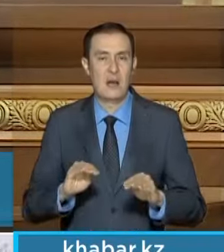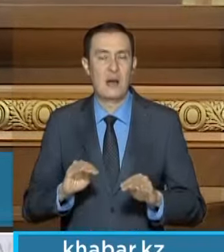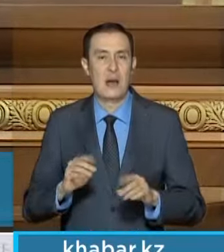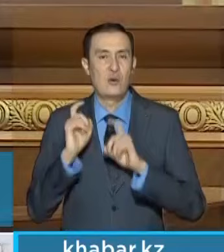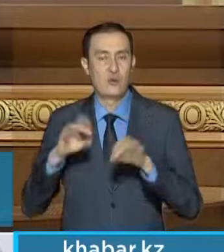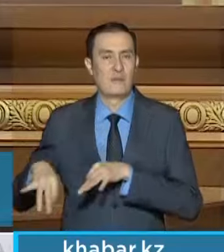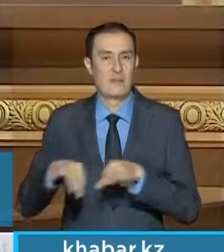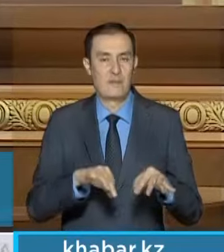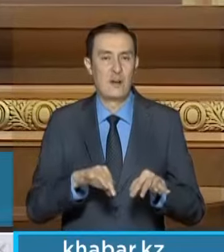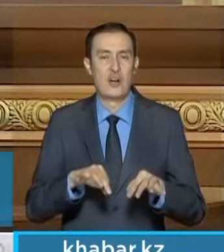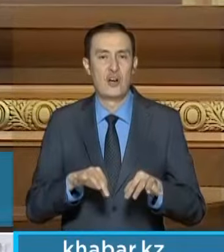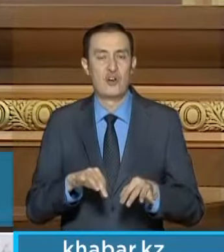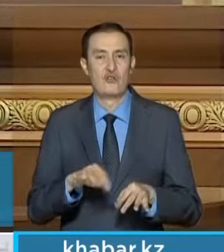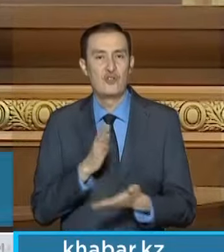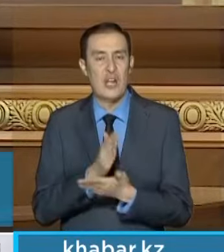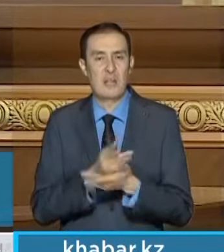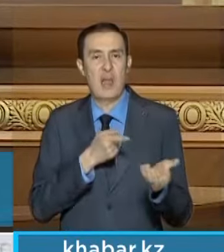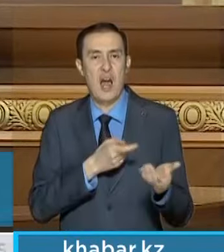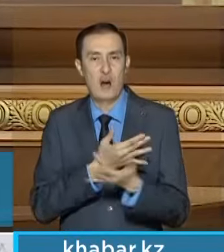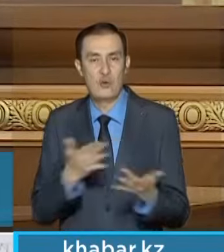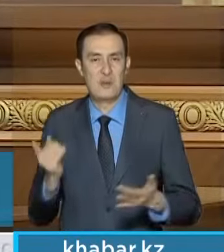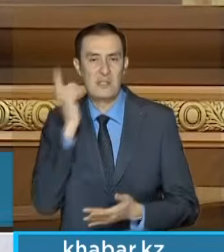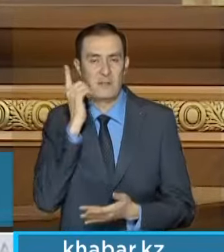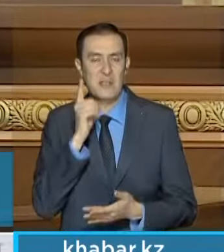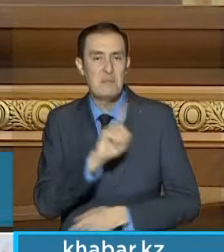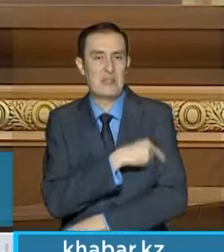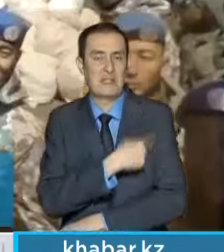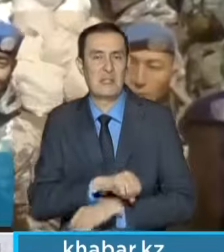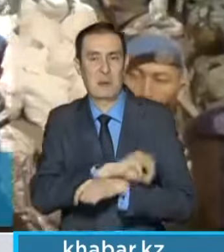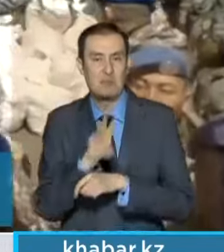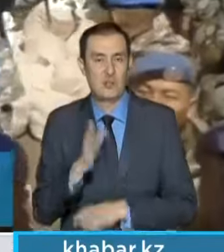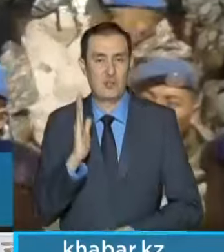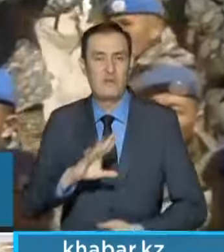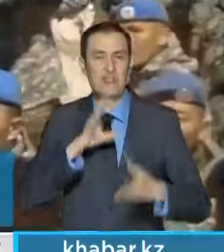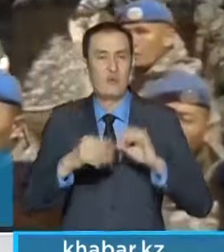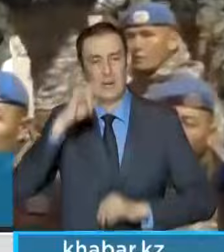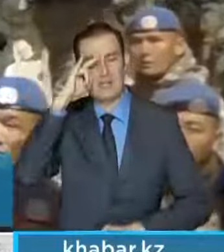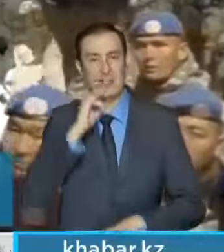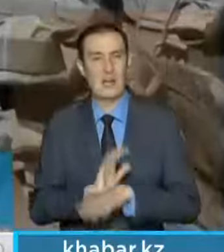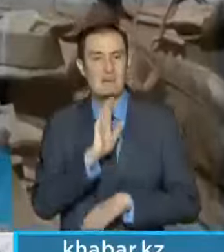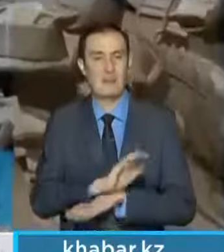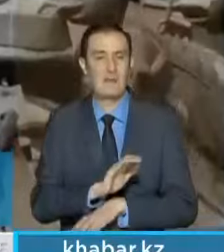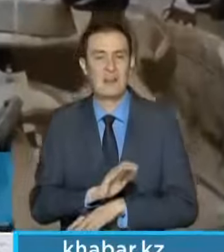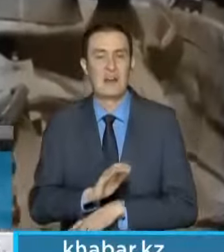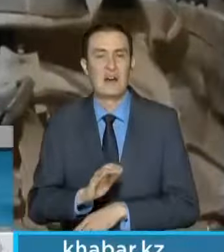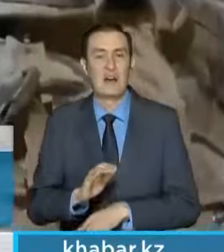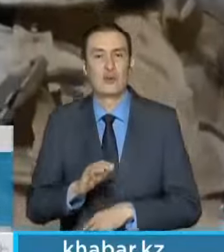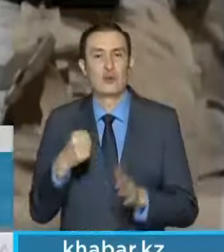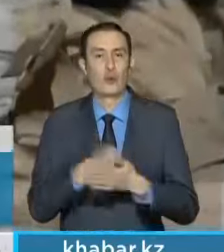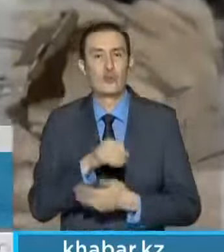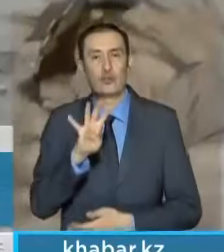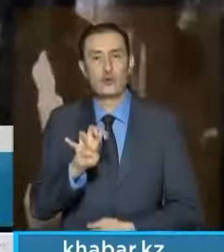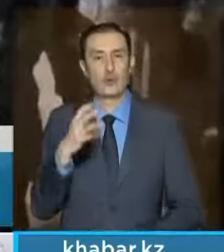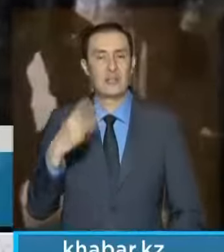КАМАЗами, штатным вооружением, средствами связи и медицинским обеспечением. Всего Казахстан готов отправить в горячие точки до